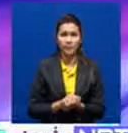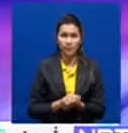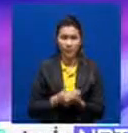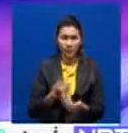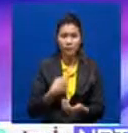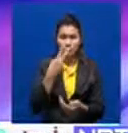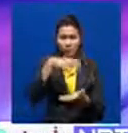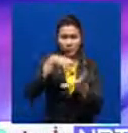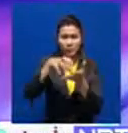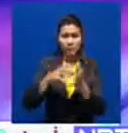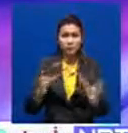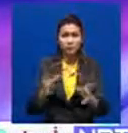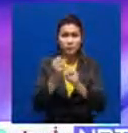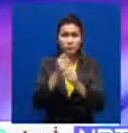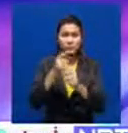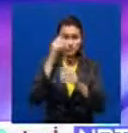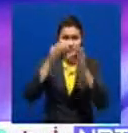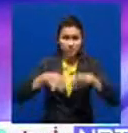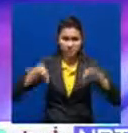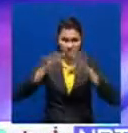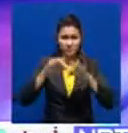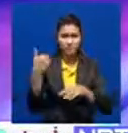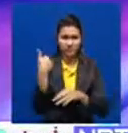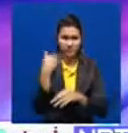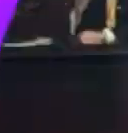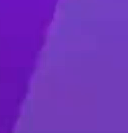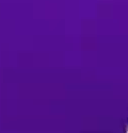แล้วติดตามประเด็นข่าวสำคัญที่เกิดขึ้นในรอบวันในชีพจรข่าวครับ